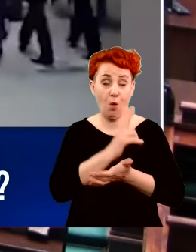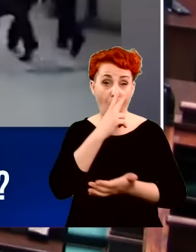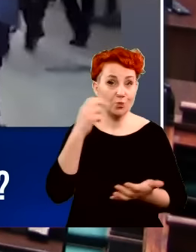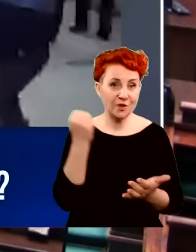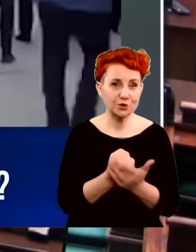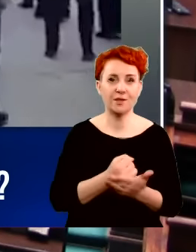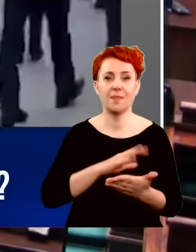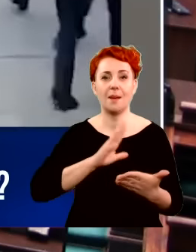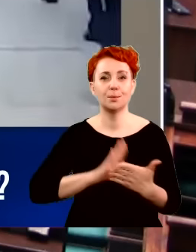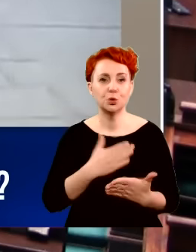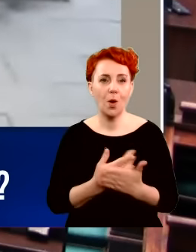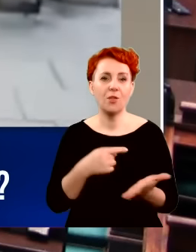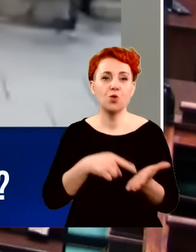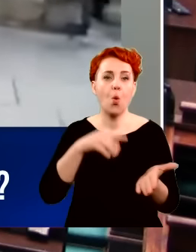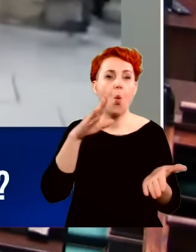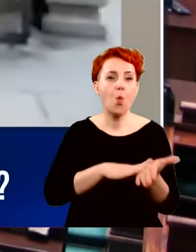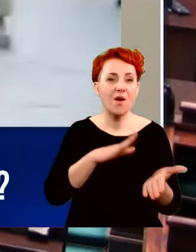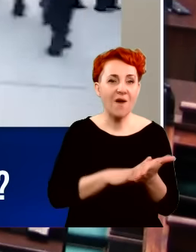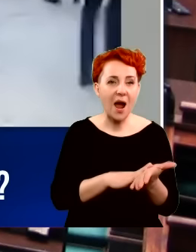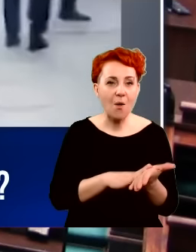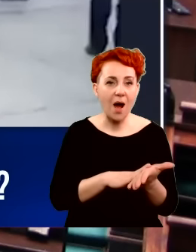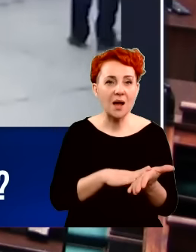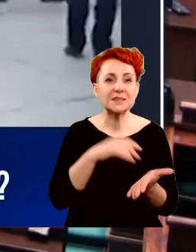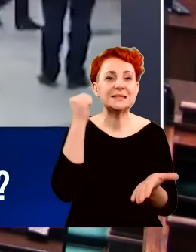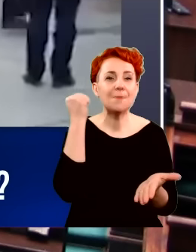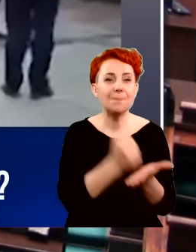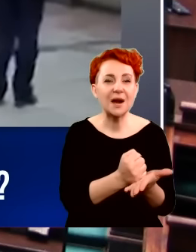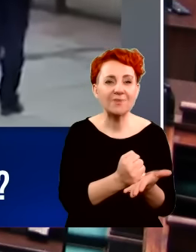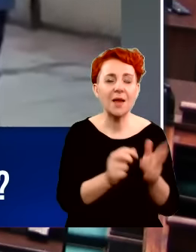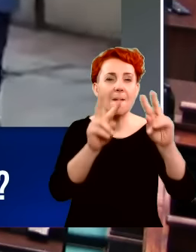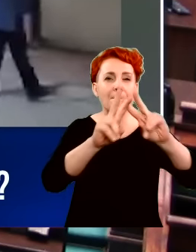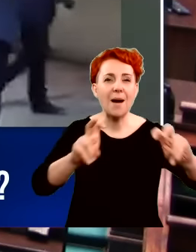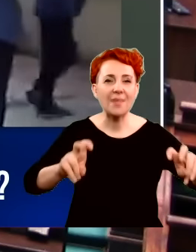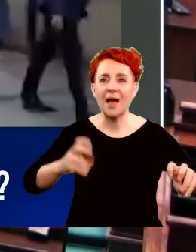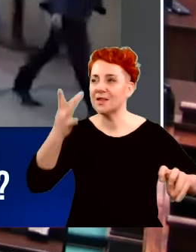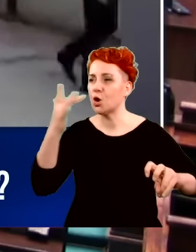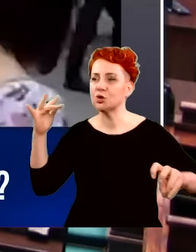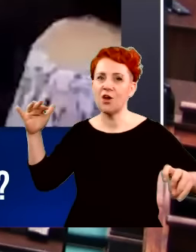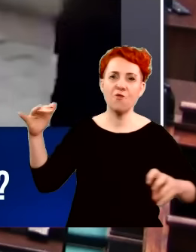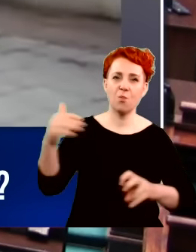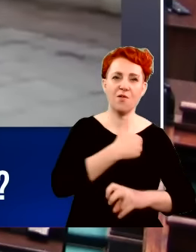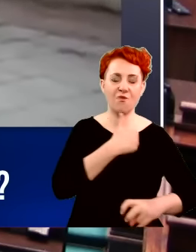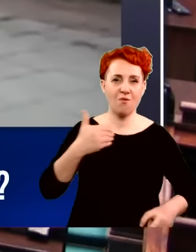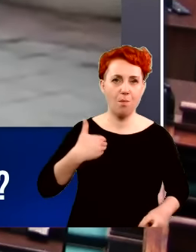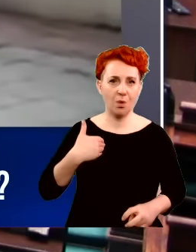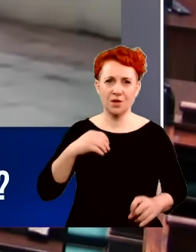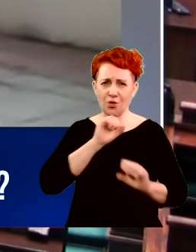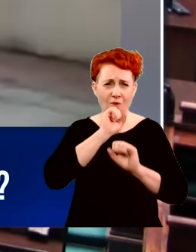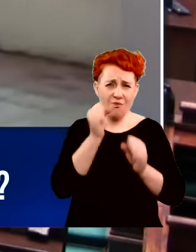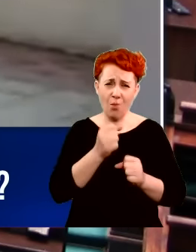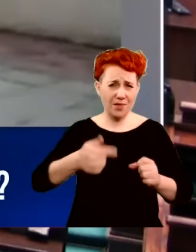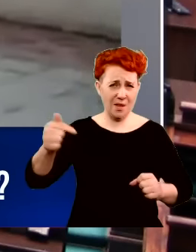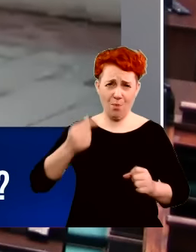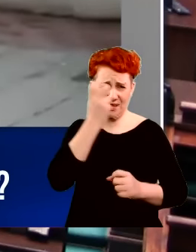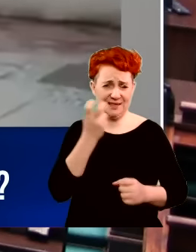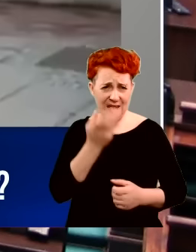oświadczenie uchwała w sprawie badania rosyjskich wpływu w Polsce państwa w ogóle to nie powinno interesować